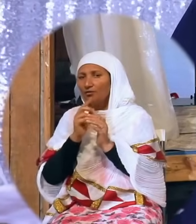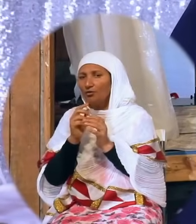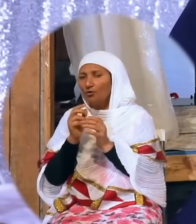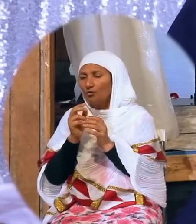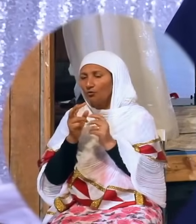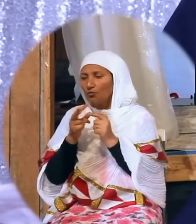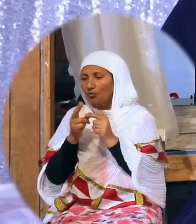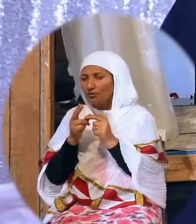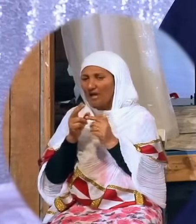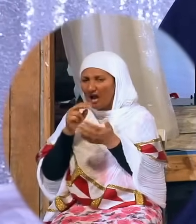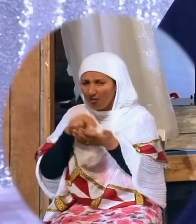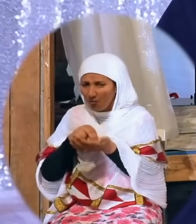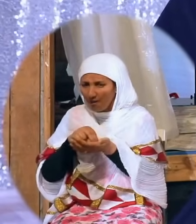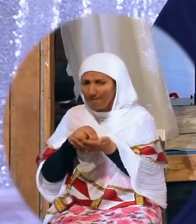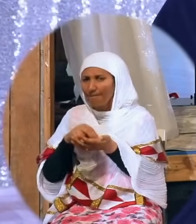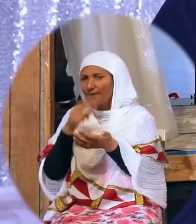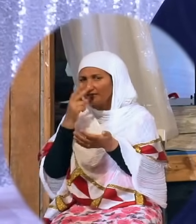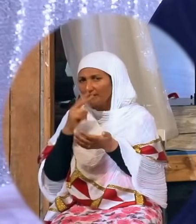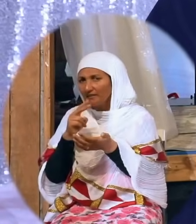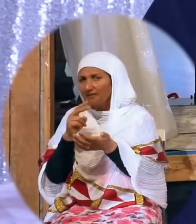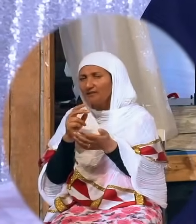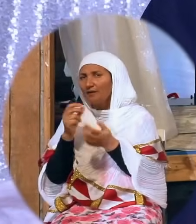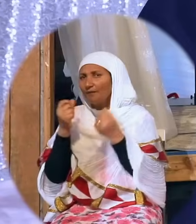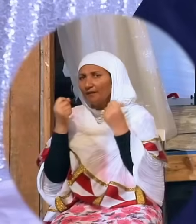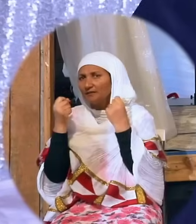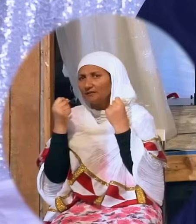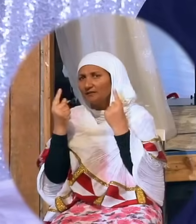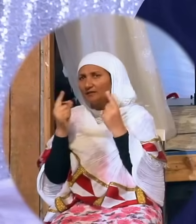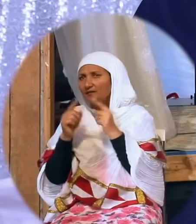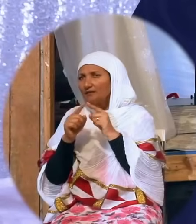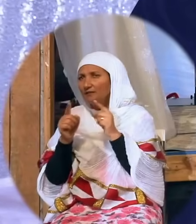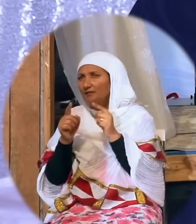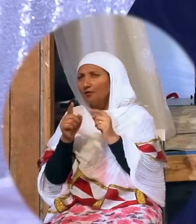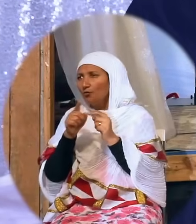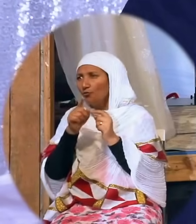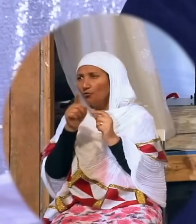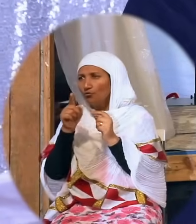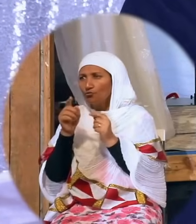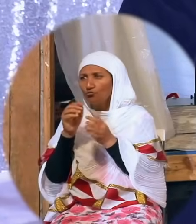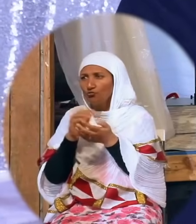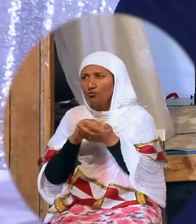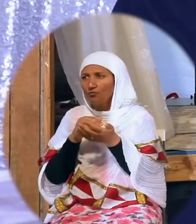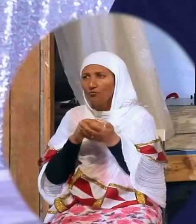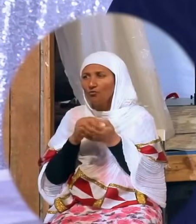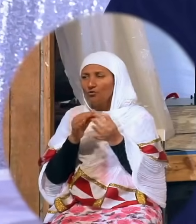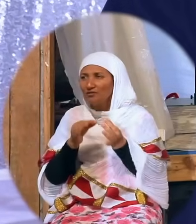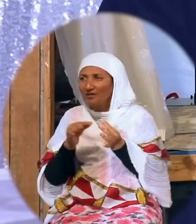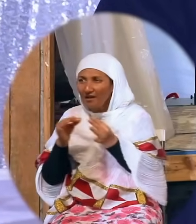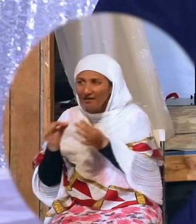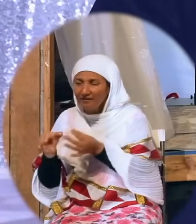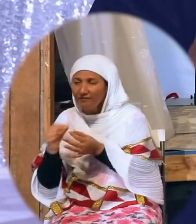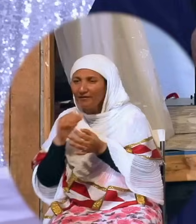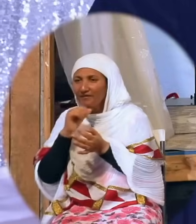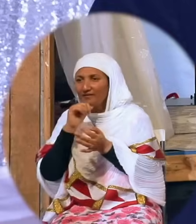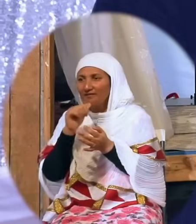ሊኖራቸው እንደሚገባ ማሳየት ማስረዳት ግን በእነሱ ደግሞ ሳንፈርድ